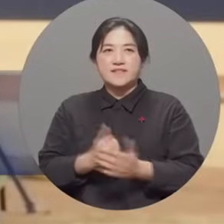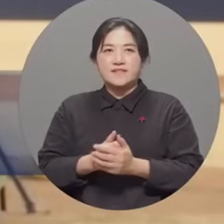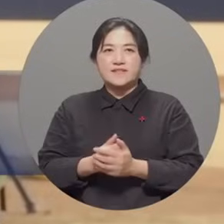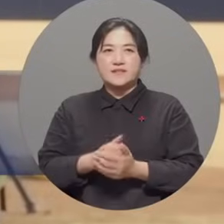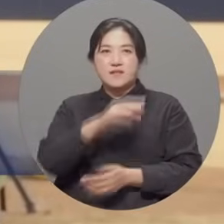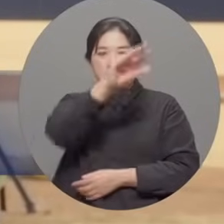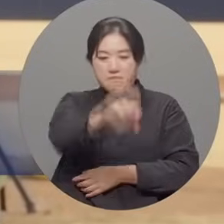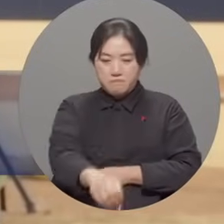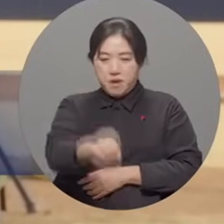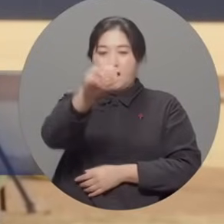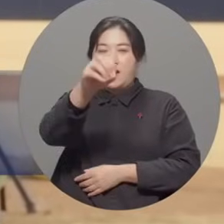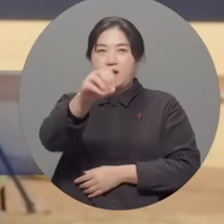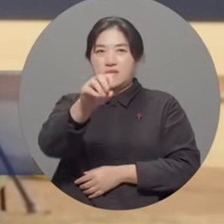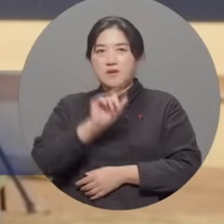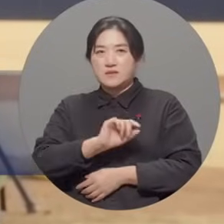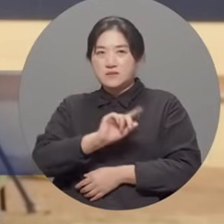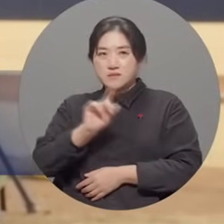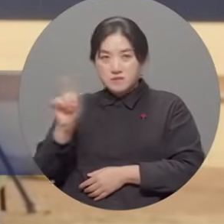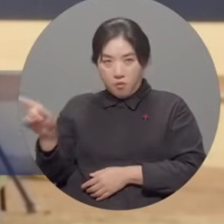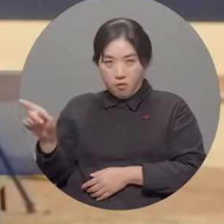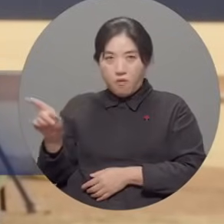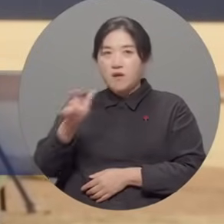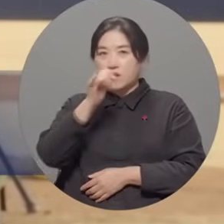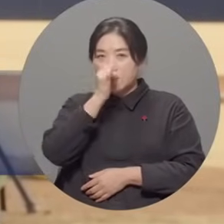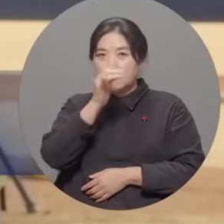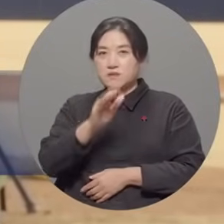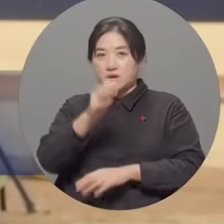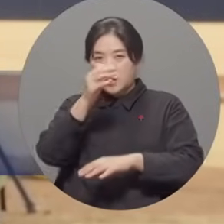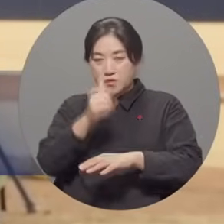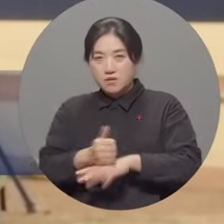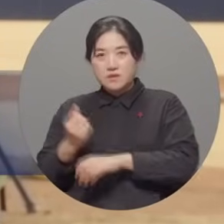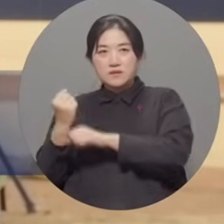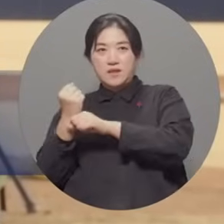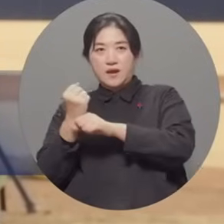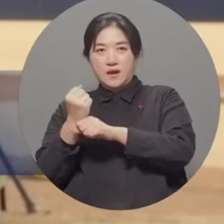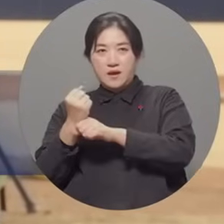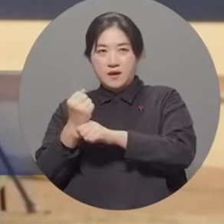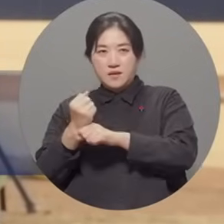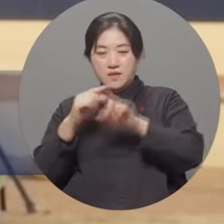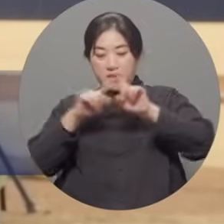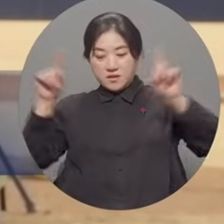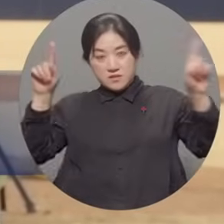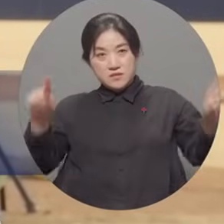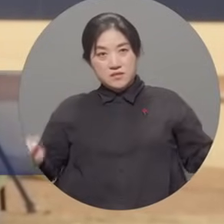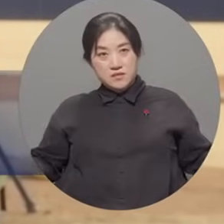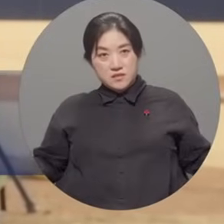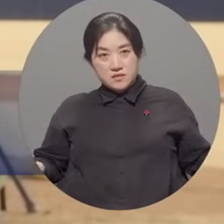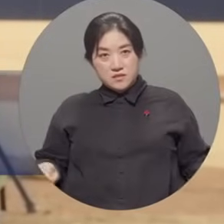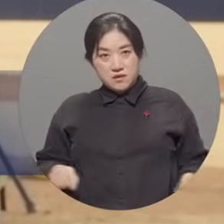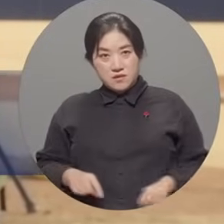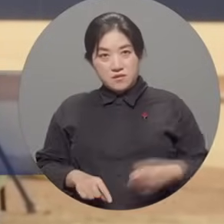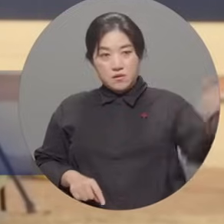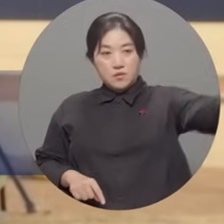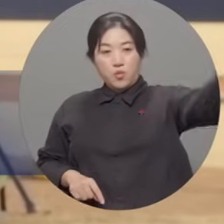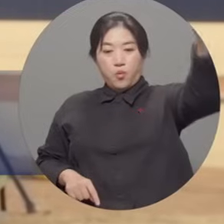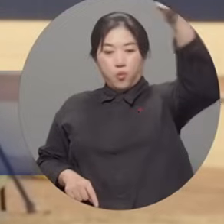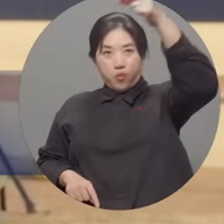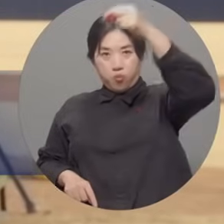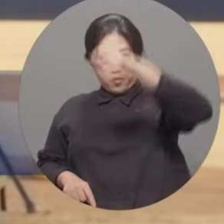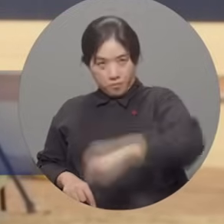공도 스트라이크가 울린 경우가 있었습니다. 결국에는 이제 타자가 서 있을 때 본인의 스트라이크 존을